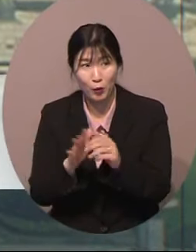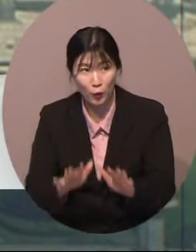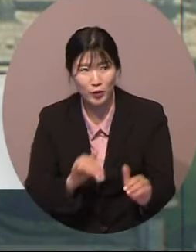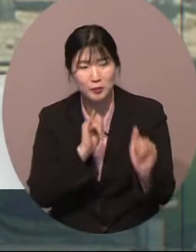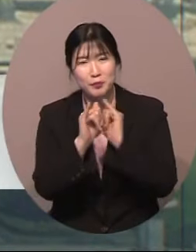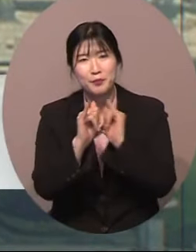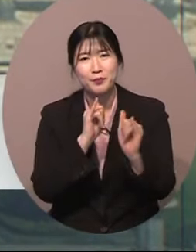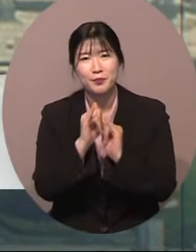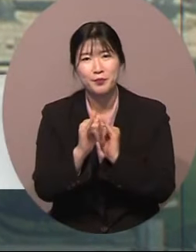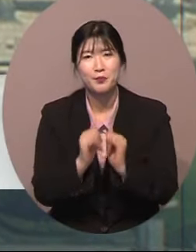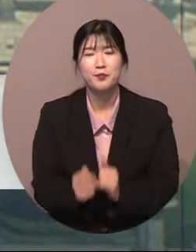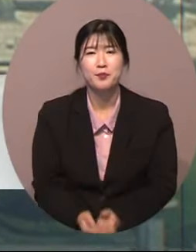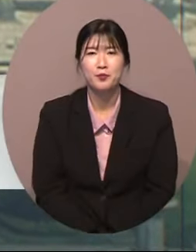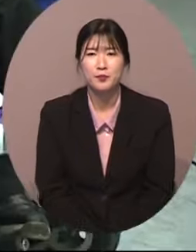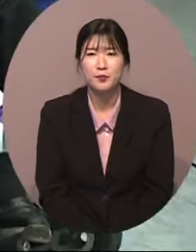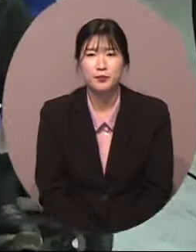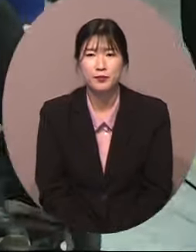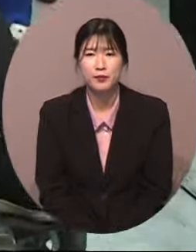기자가